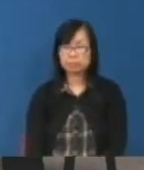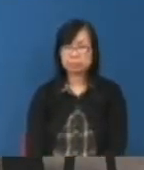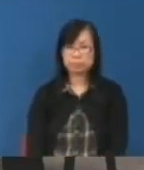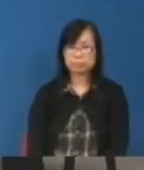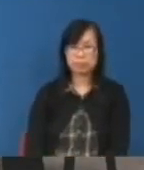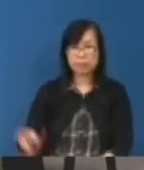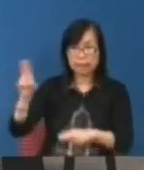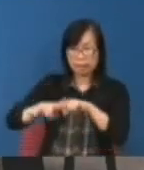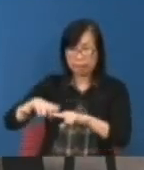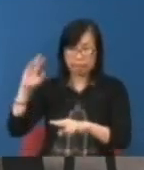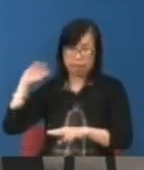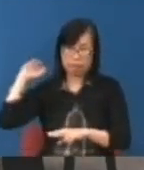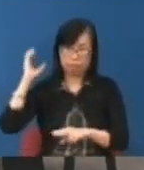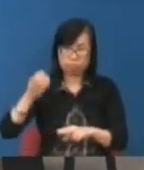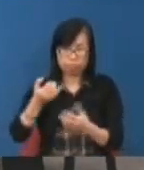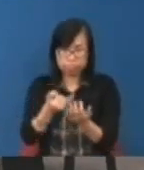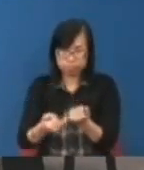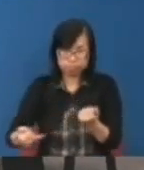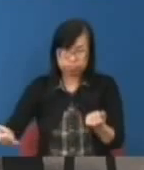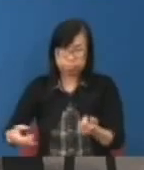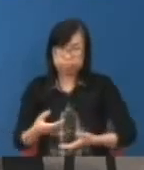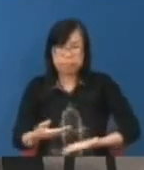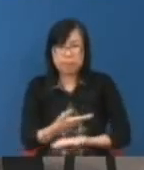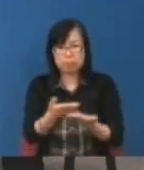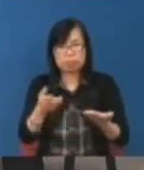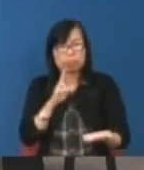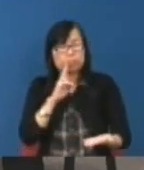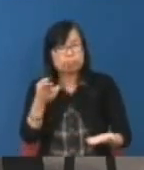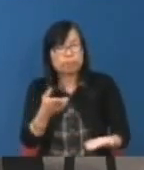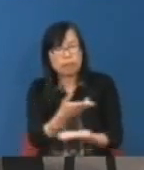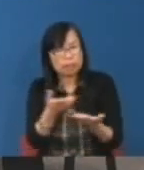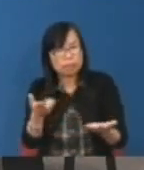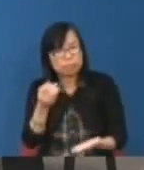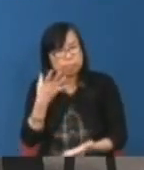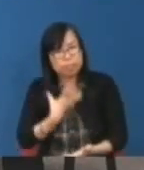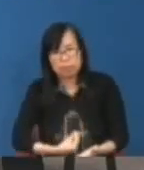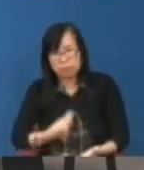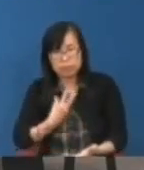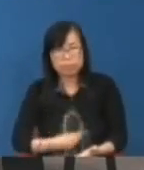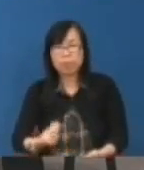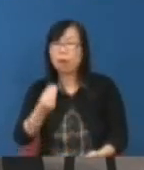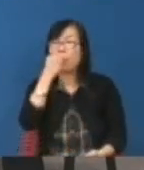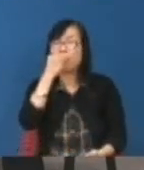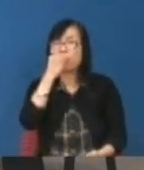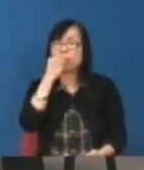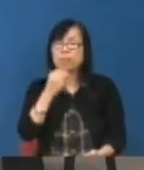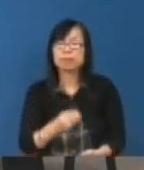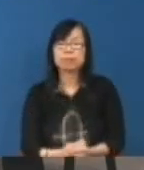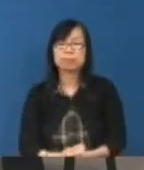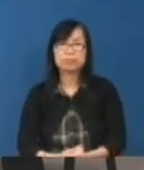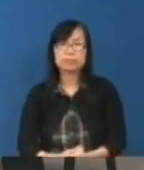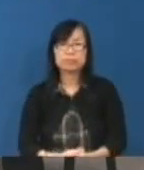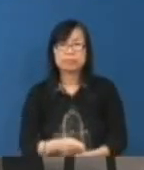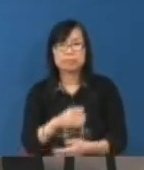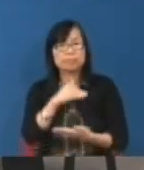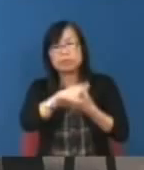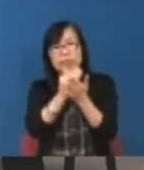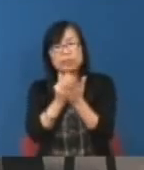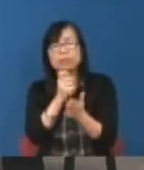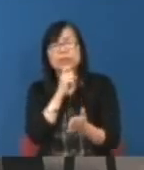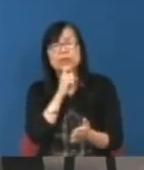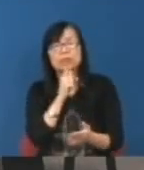內地 來生仔，搞到大家不開心，還有一個食物，咁孔雀石蠟啊，乜嘢都有，咁你